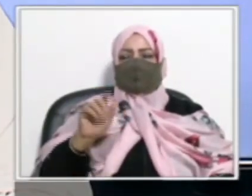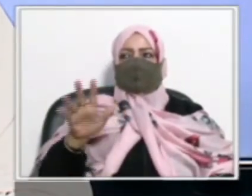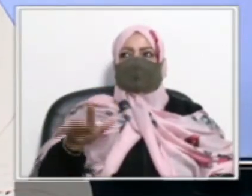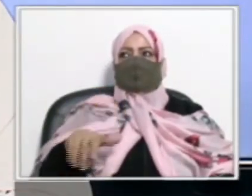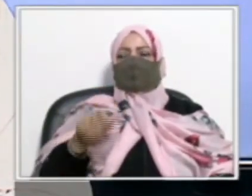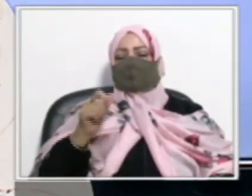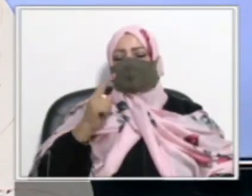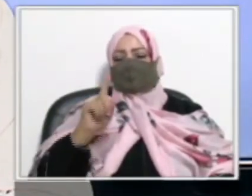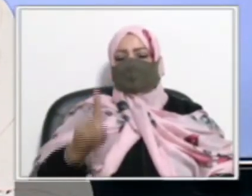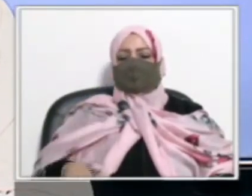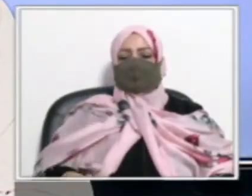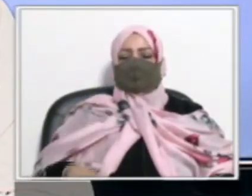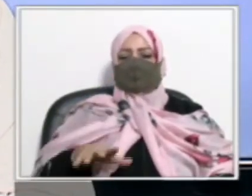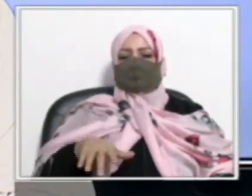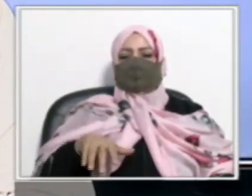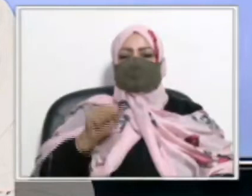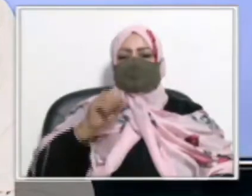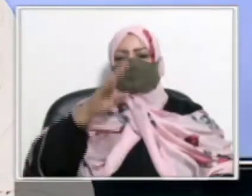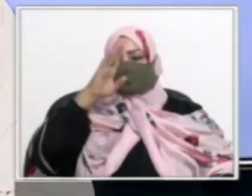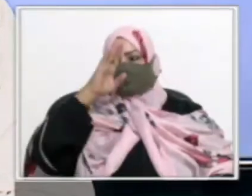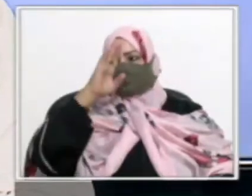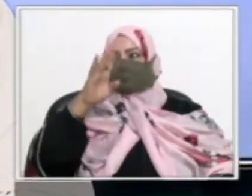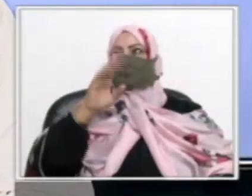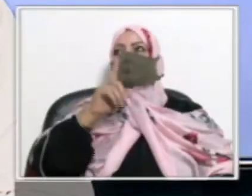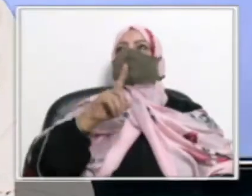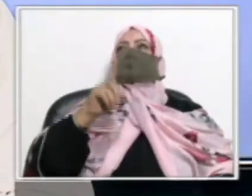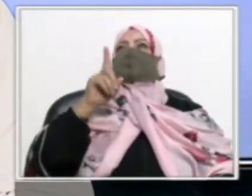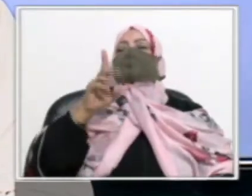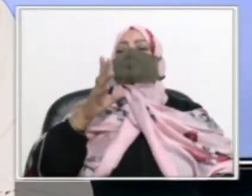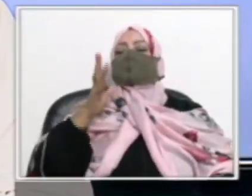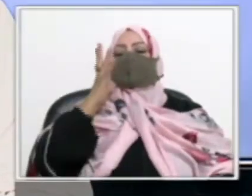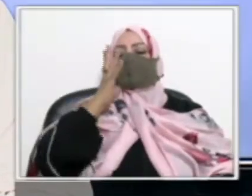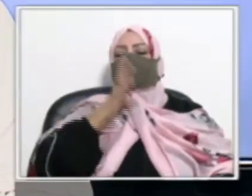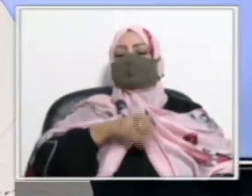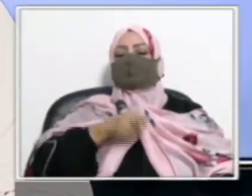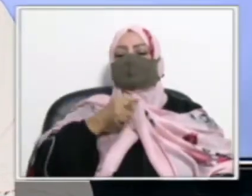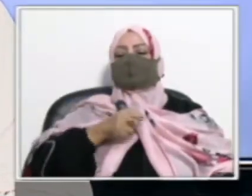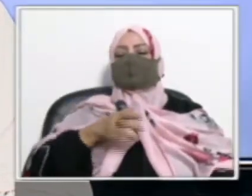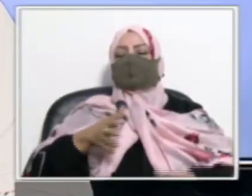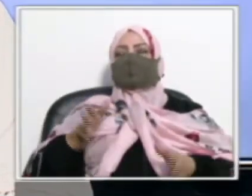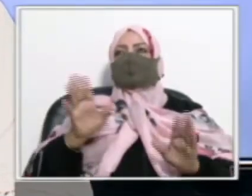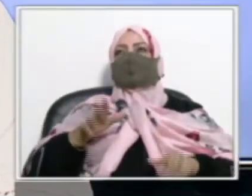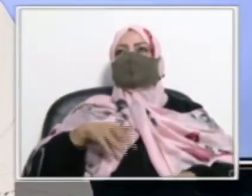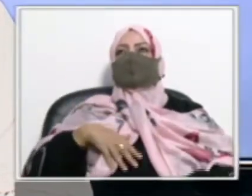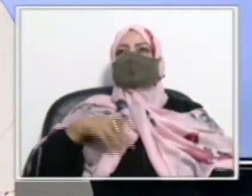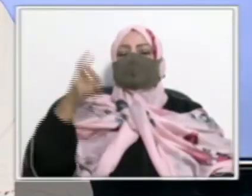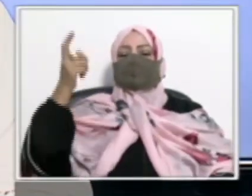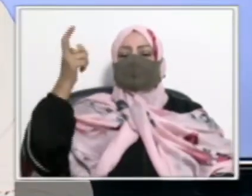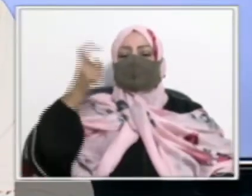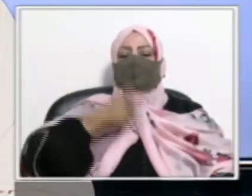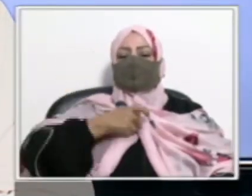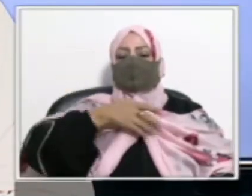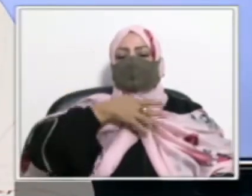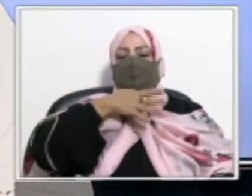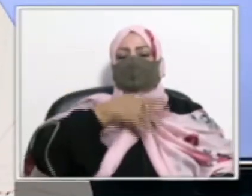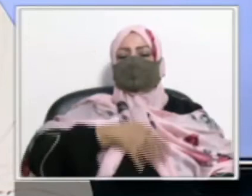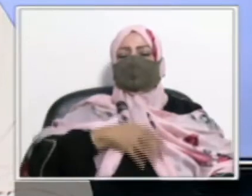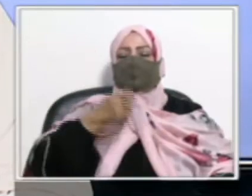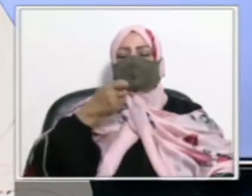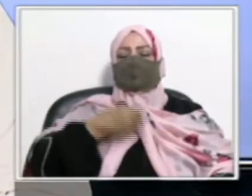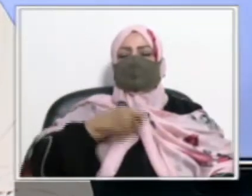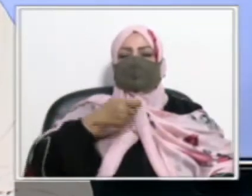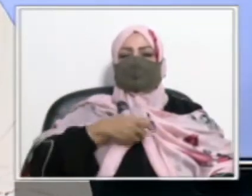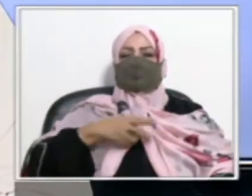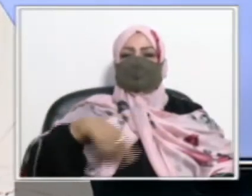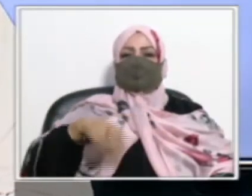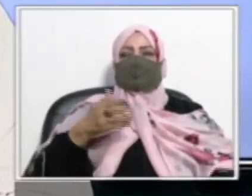والسلام، ثم يدعو بما شاء بعد ذلك ويختم هذا التشهد الذي في يعني بالعامية باش يفهموني